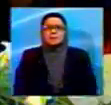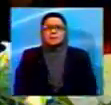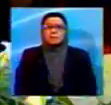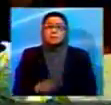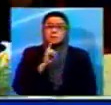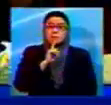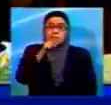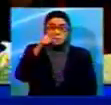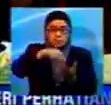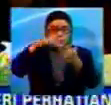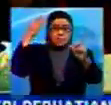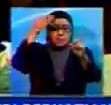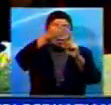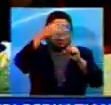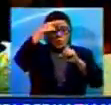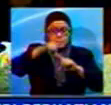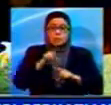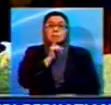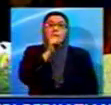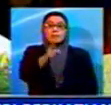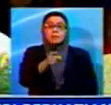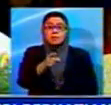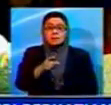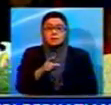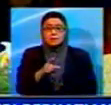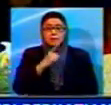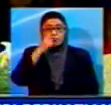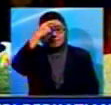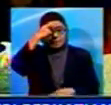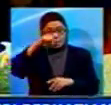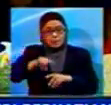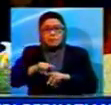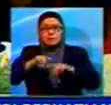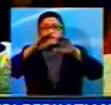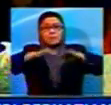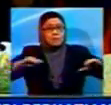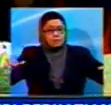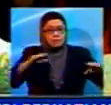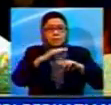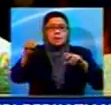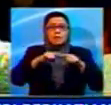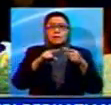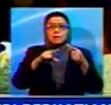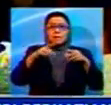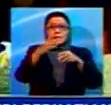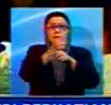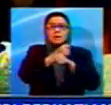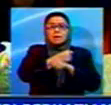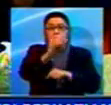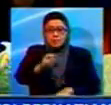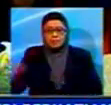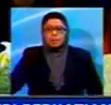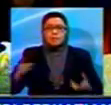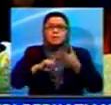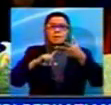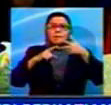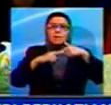ianya bertujuan untuk memastikan agar kemudahan dan pasarana yang terbaik lengkap